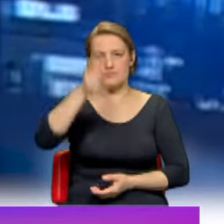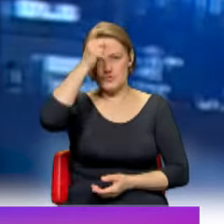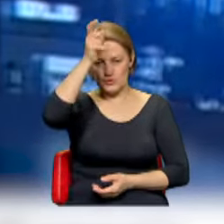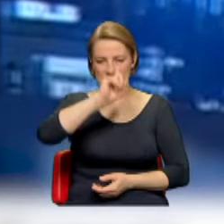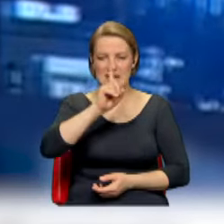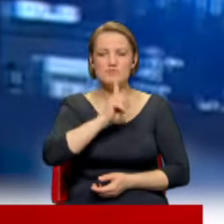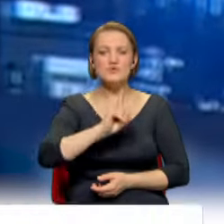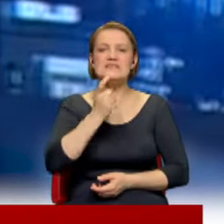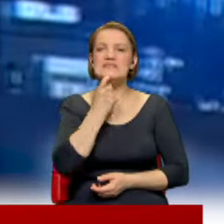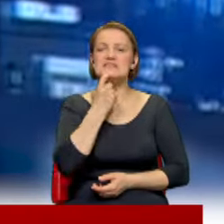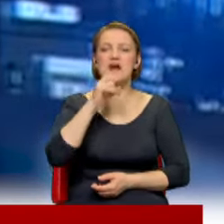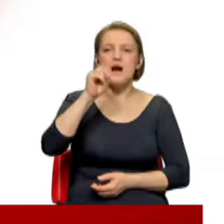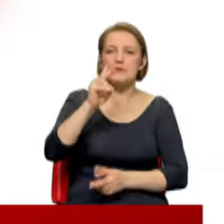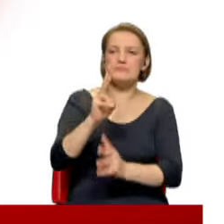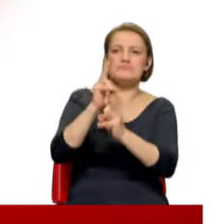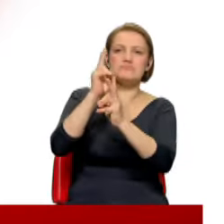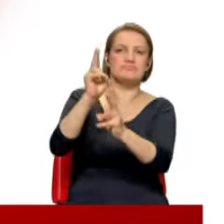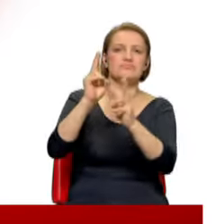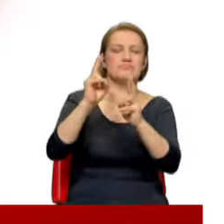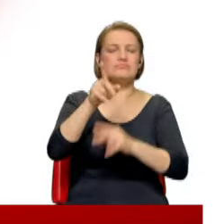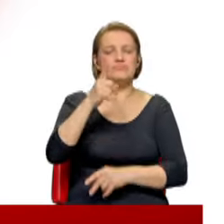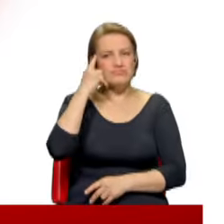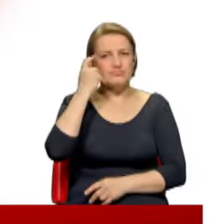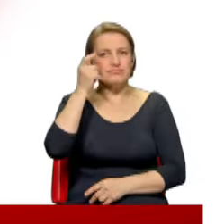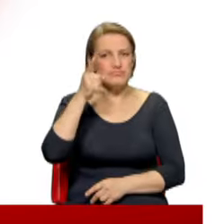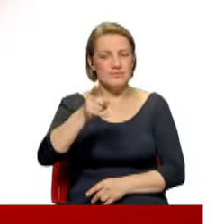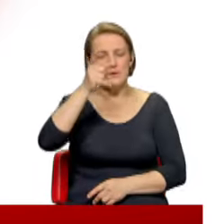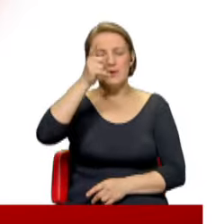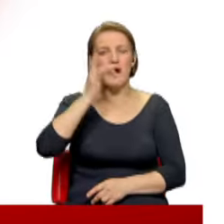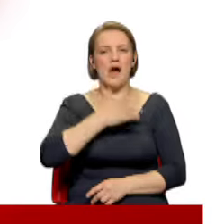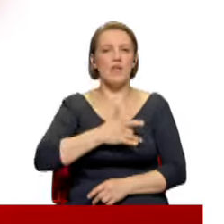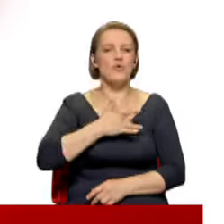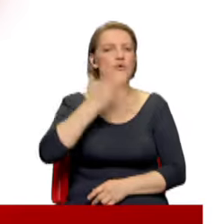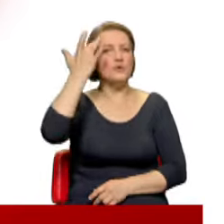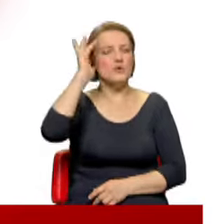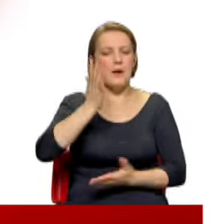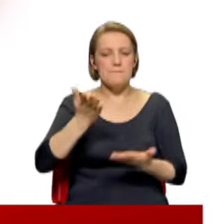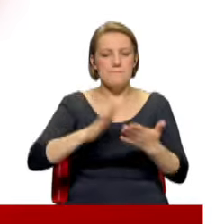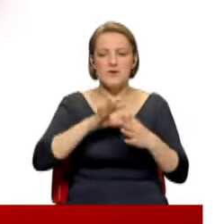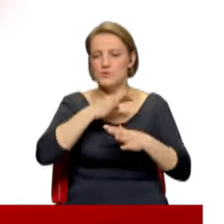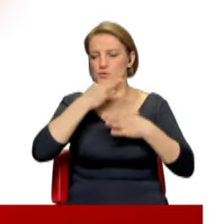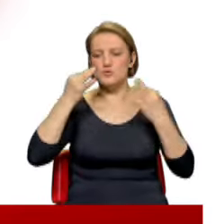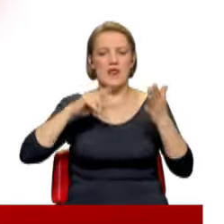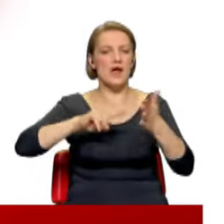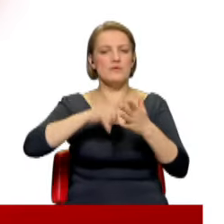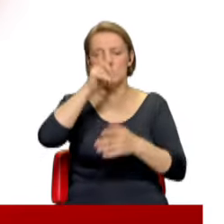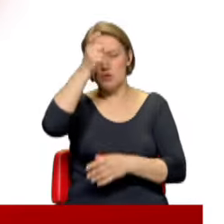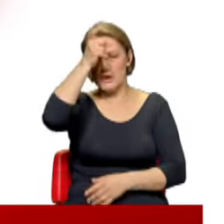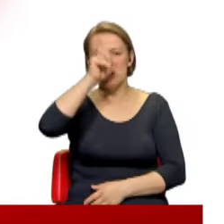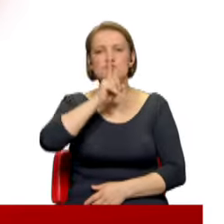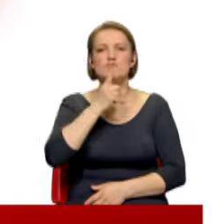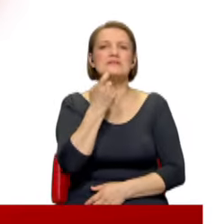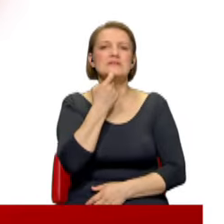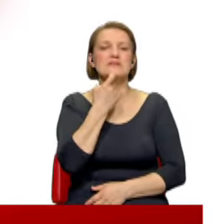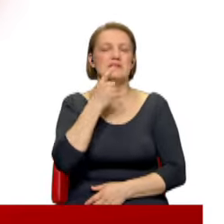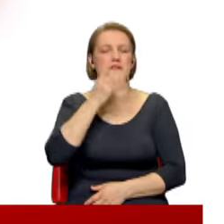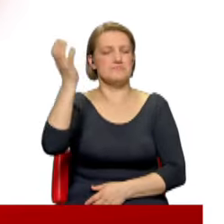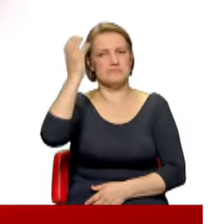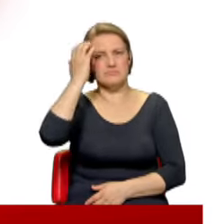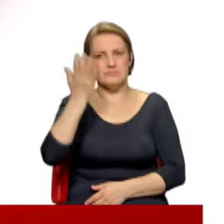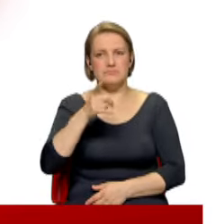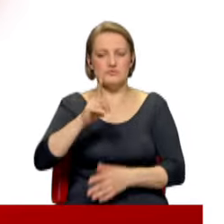yüzyılı kavramı AK Parti sloganı. Anadolu kültürü tüm dünyaya barışı ve huzuru getirmeyi hedefleyen Türkiye yüzyılının temel dayanak